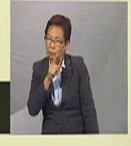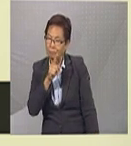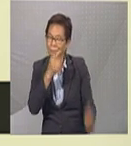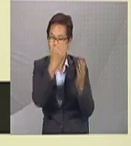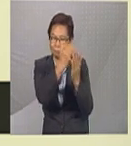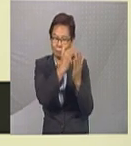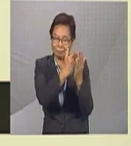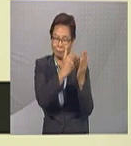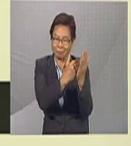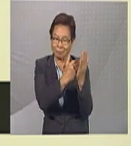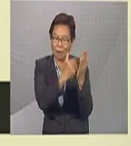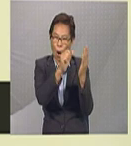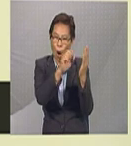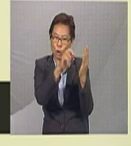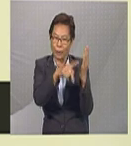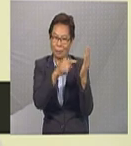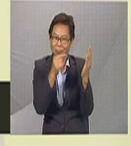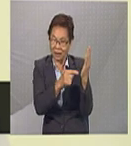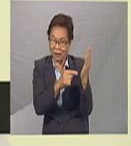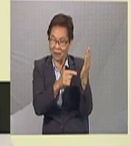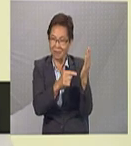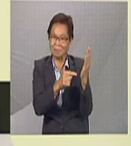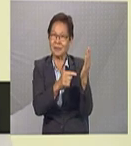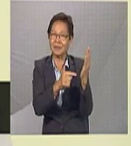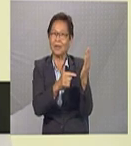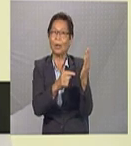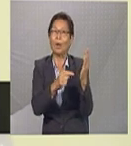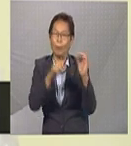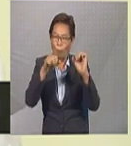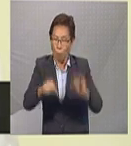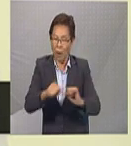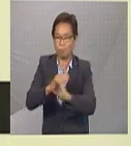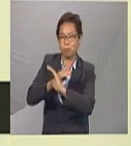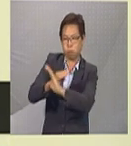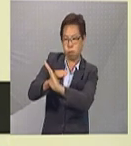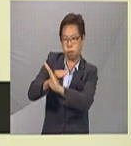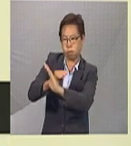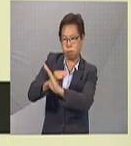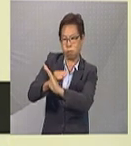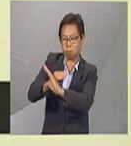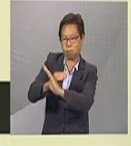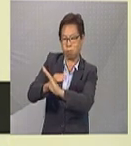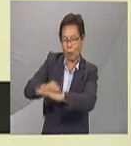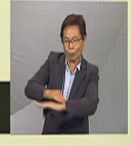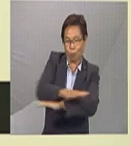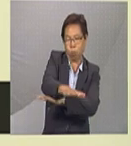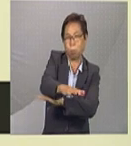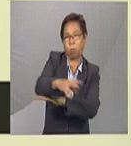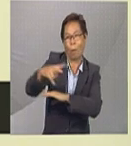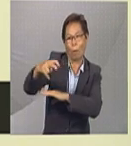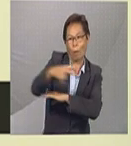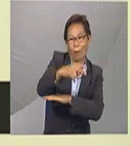langkah yang kita perkenalkan ini berjaya untuk menyekat penularan COVID-19 ini.